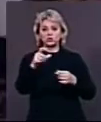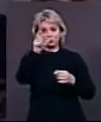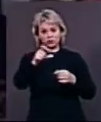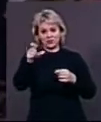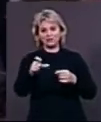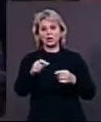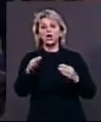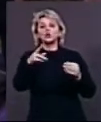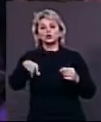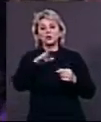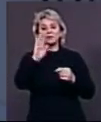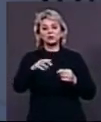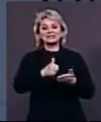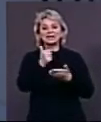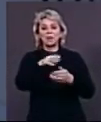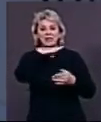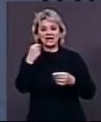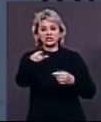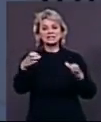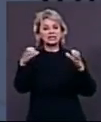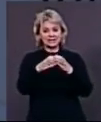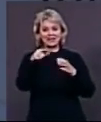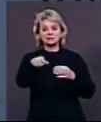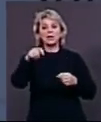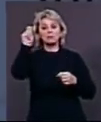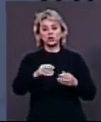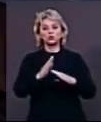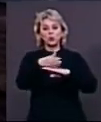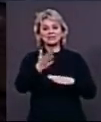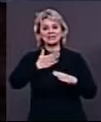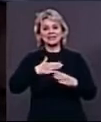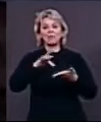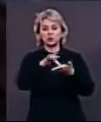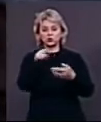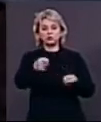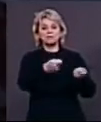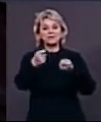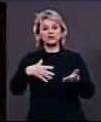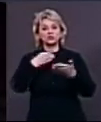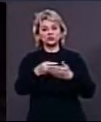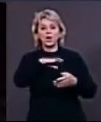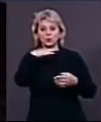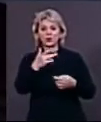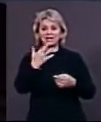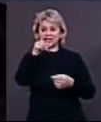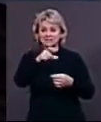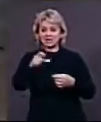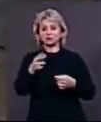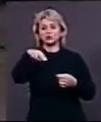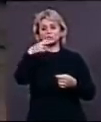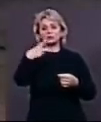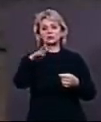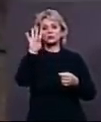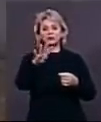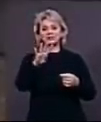человек. У Дона будет одна из самых многочисленных делегаций. Приедут гости и к нам. На экскурсию привезут сотню иностранцев. Анна Туполева,